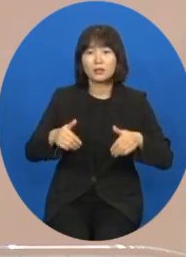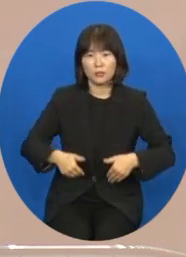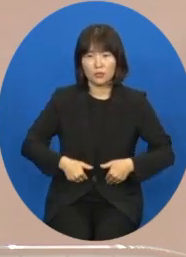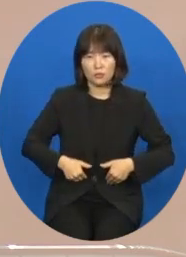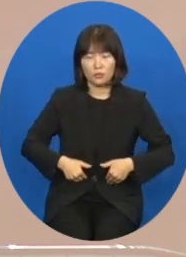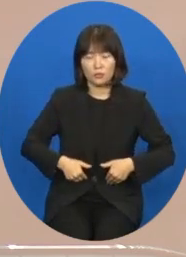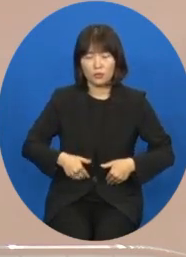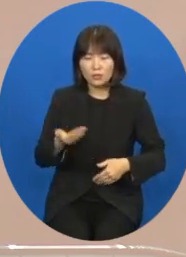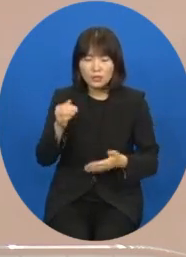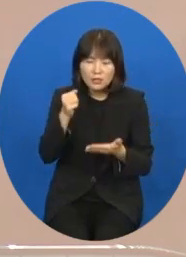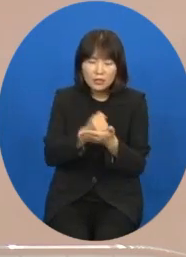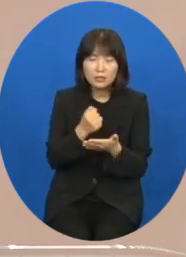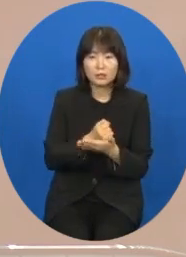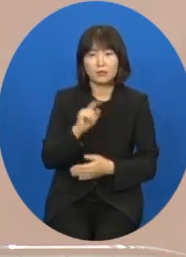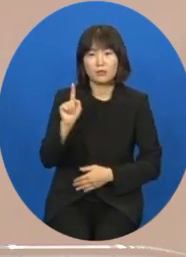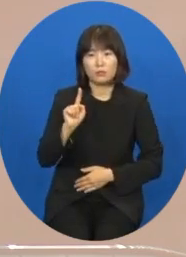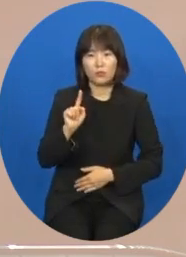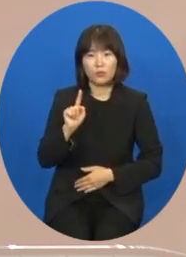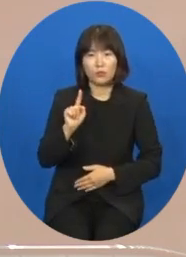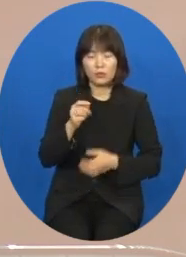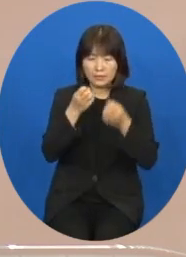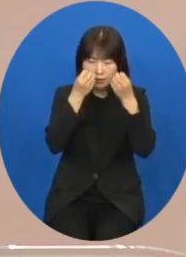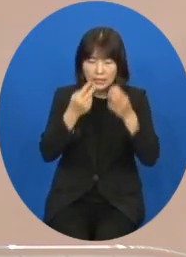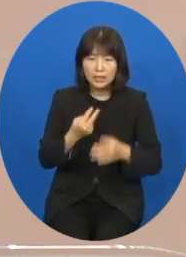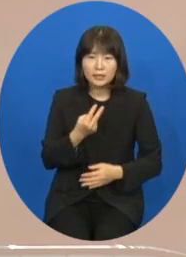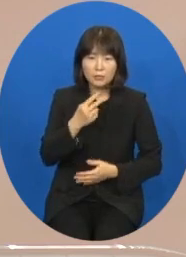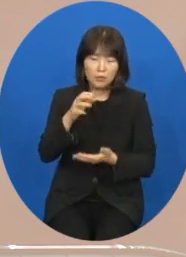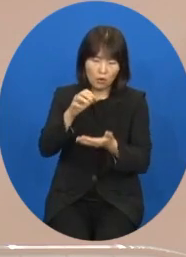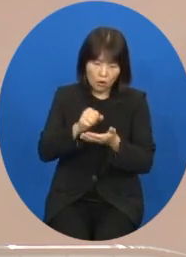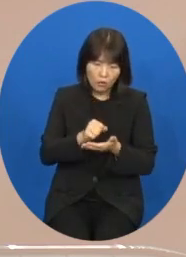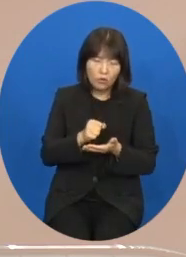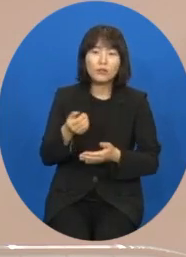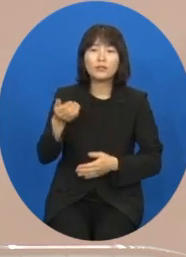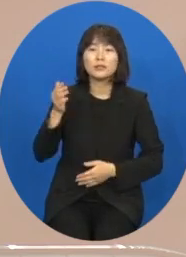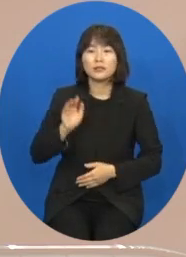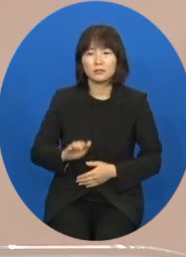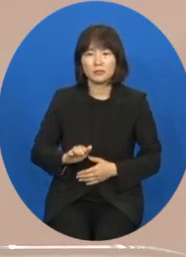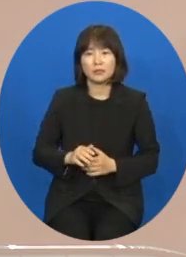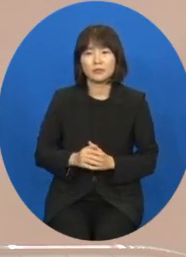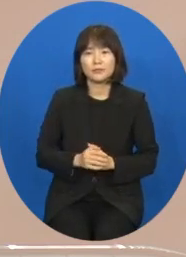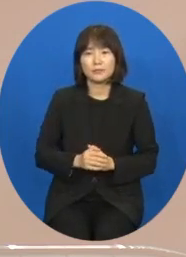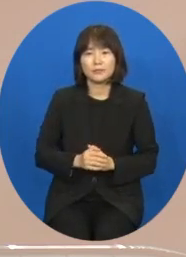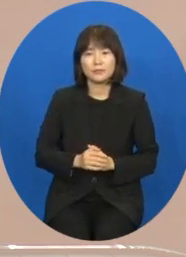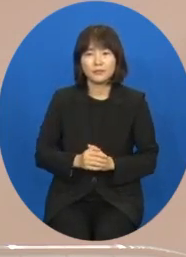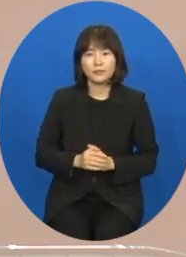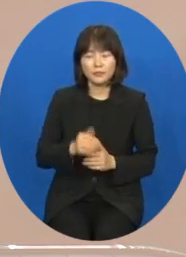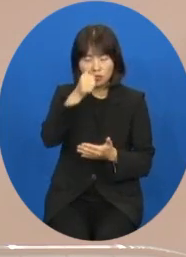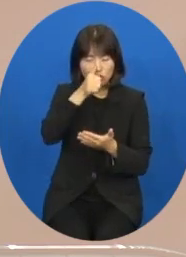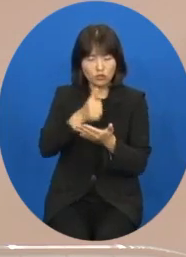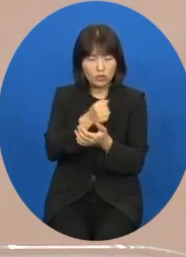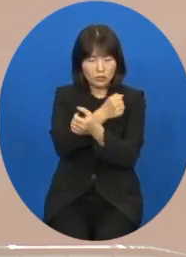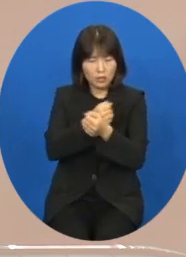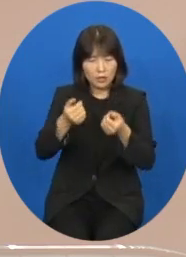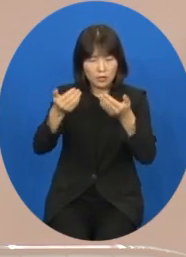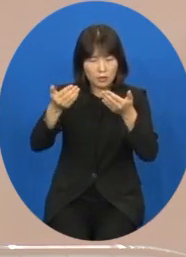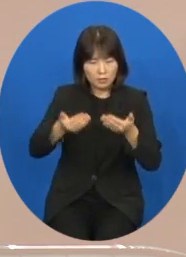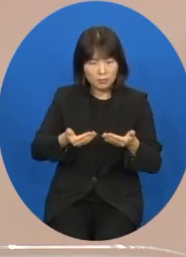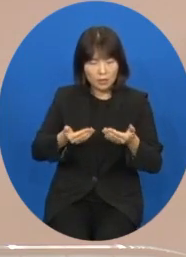안타깝게도 새 생명을 얻었긴 했는데 속죄의 은혜 받은